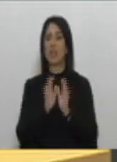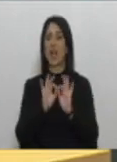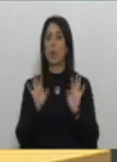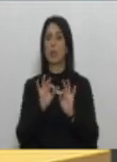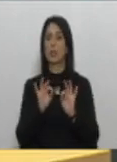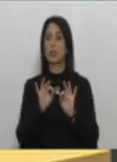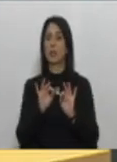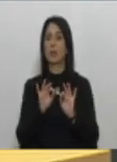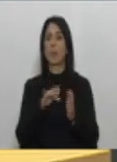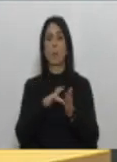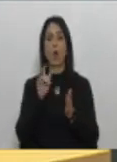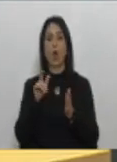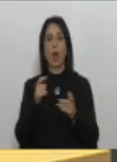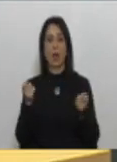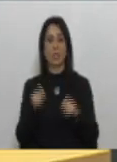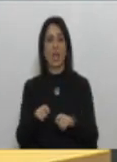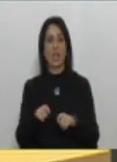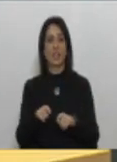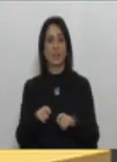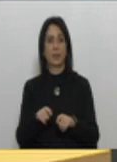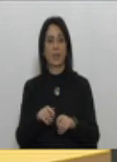გამოაცხადებ, მოქალაქეები გამოკეტეს.